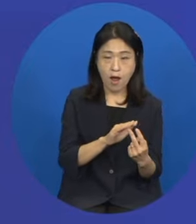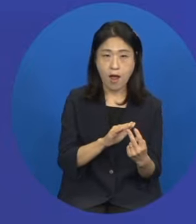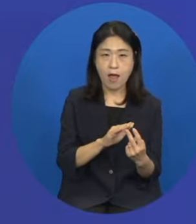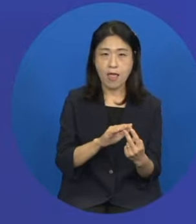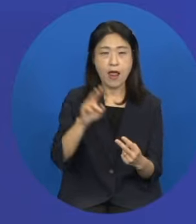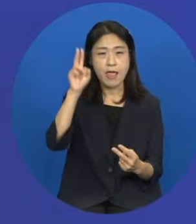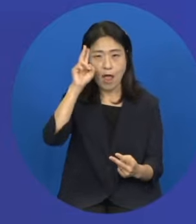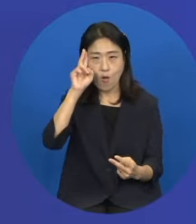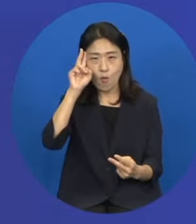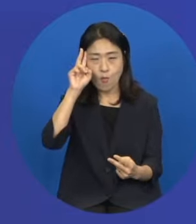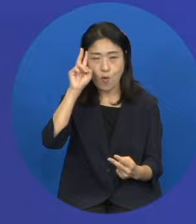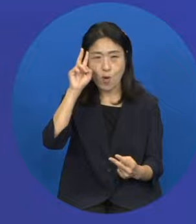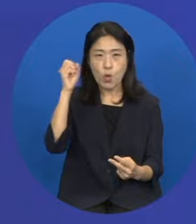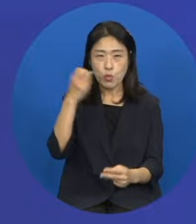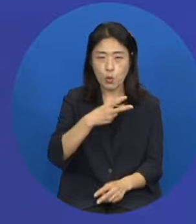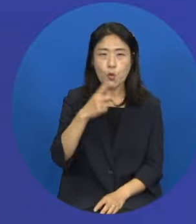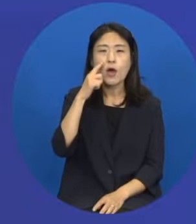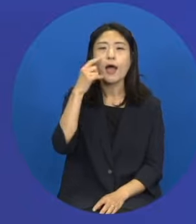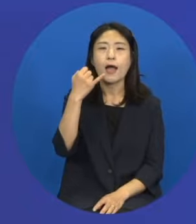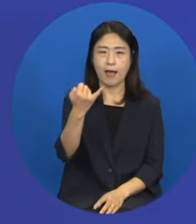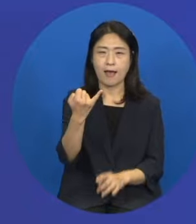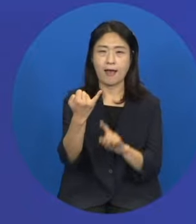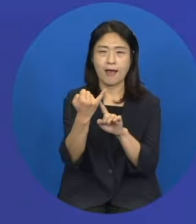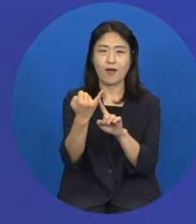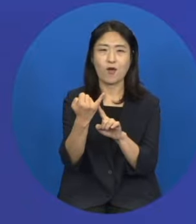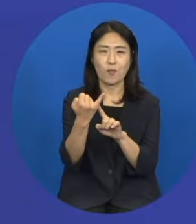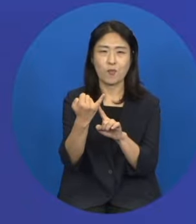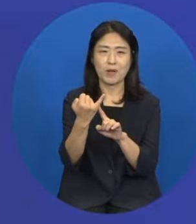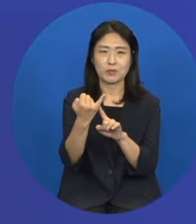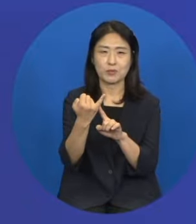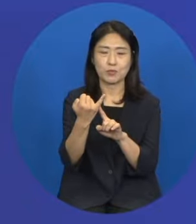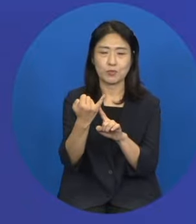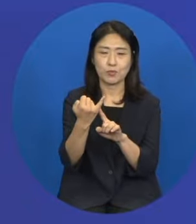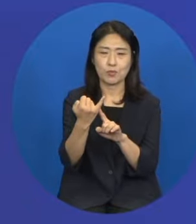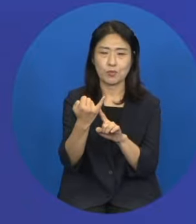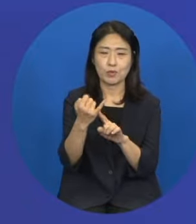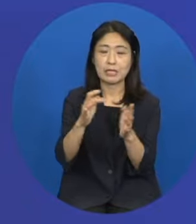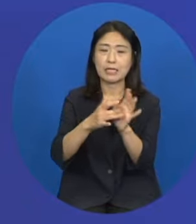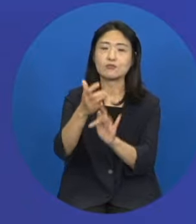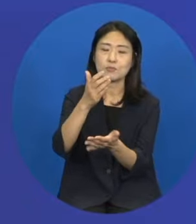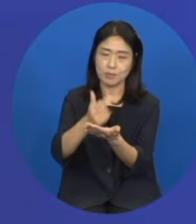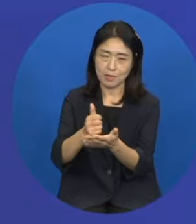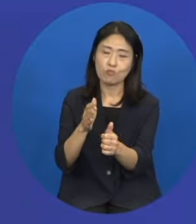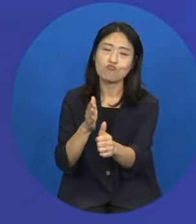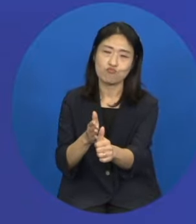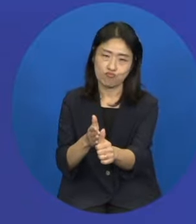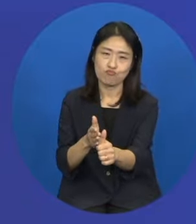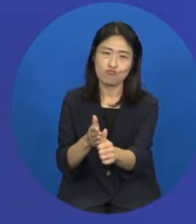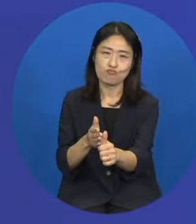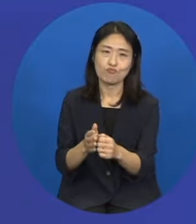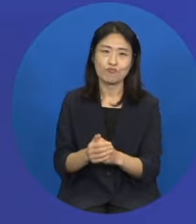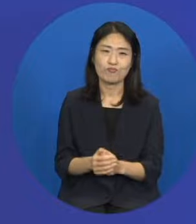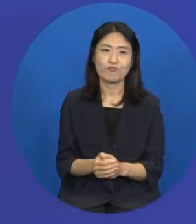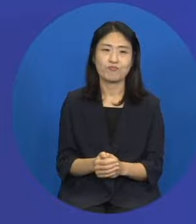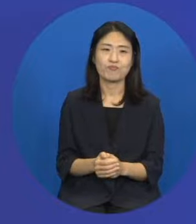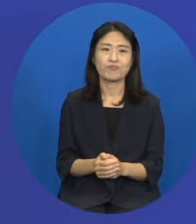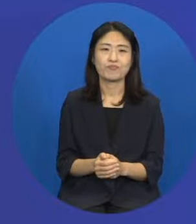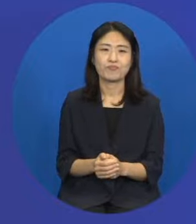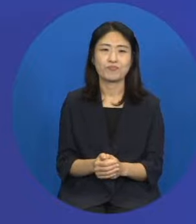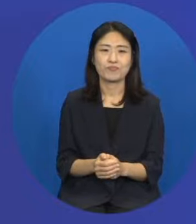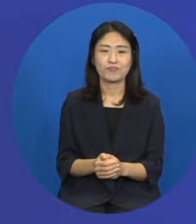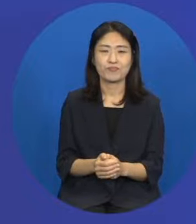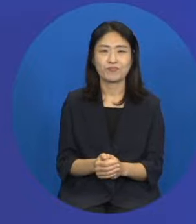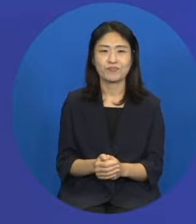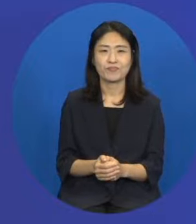더 예수님께 와서 우리 아들들을 좌우에 앉게 해달라고 그렇게 요청을 했었습니다. 그때도 치맛바람이 굉장히 강했던 것이죠.